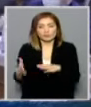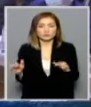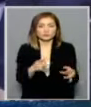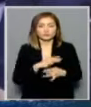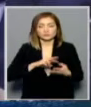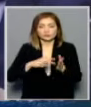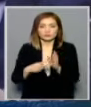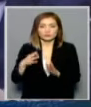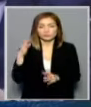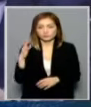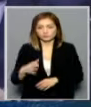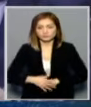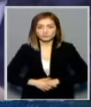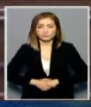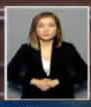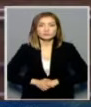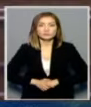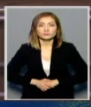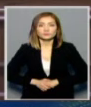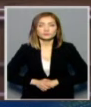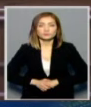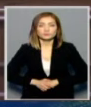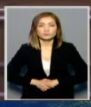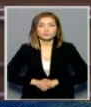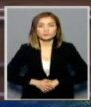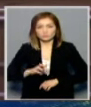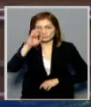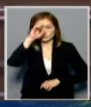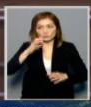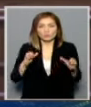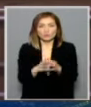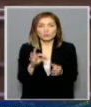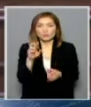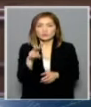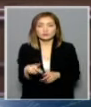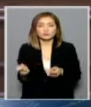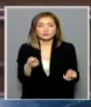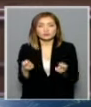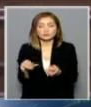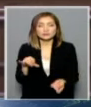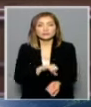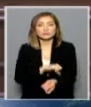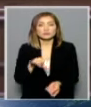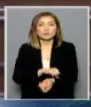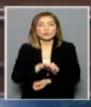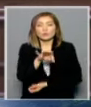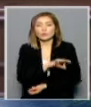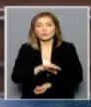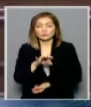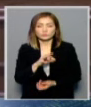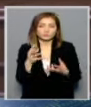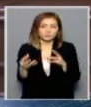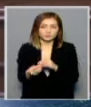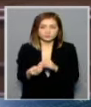іс-шаралар жоспарын әзірлеп бекітуді тапсырды. Мемлекеттік органдарға, әсіресе облыстық басқармаларға нашақорлық профилактикасы және